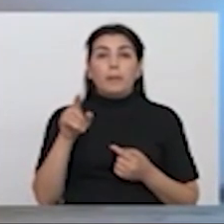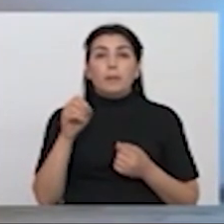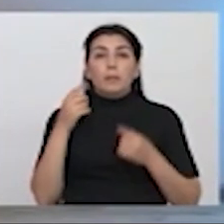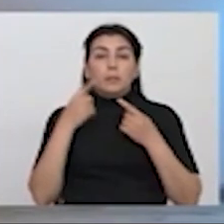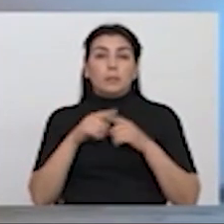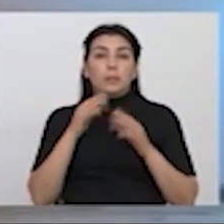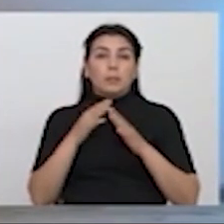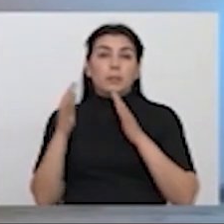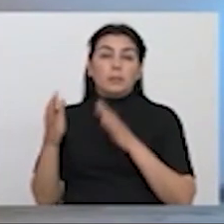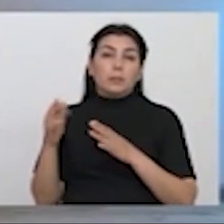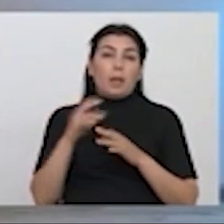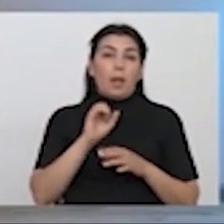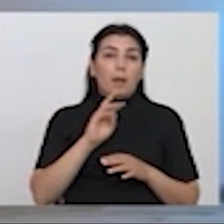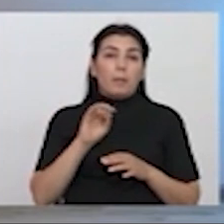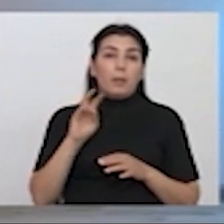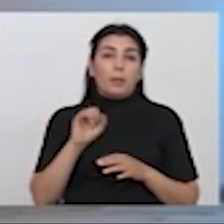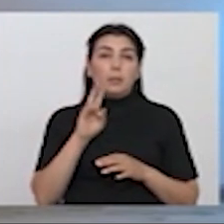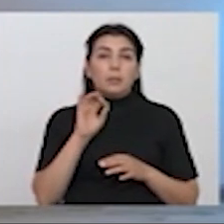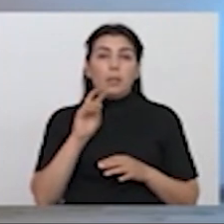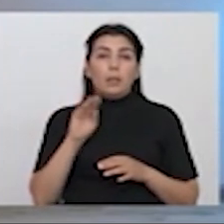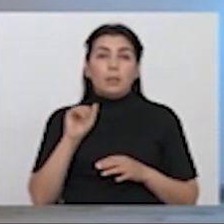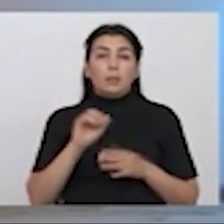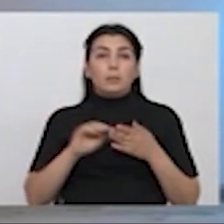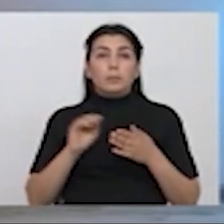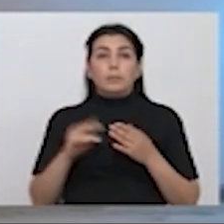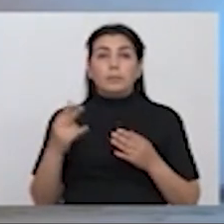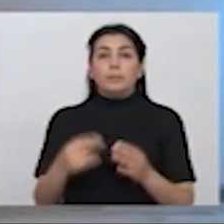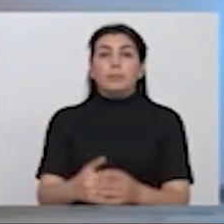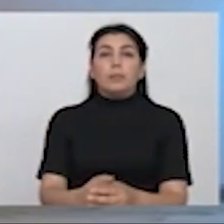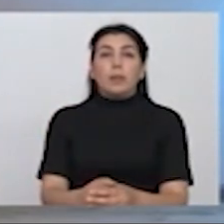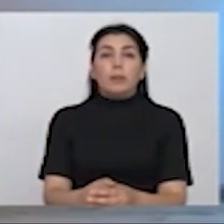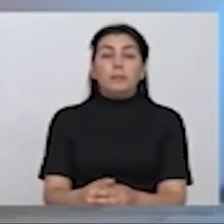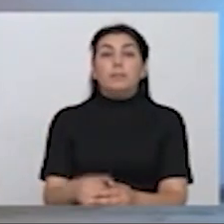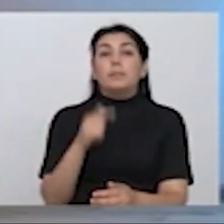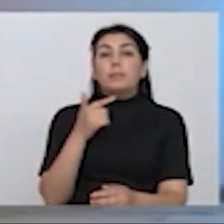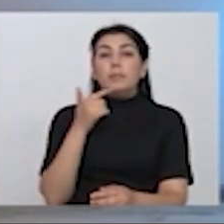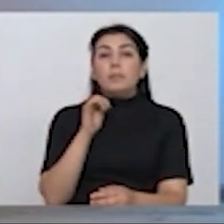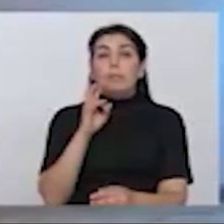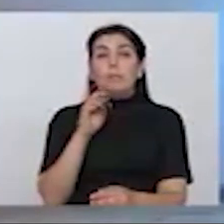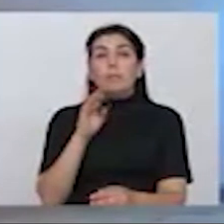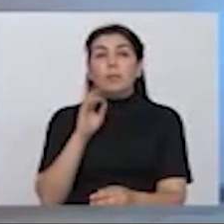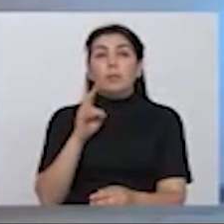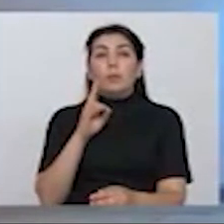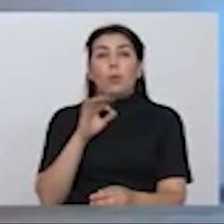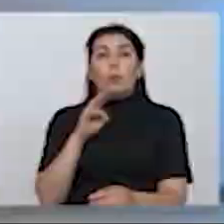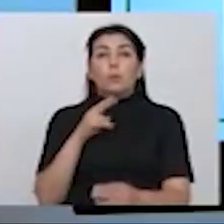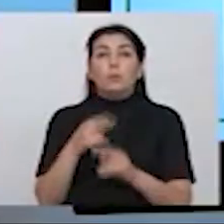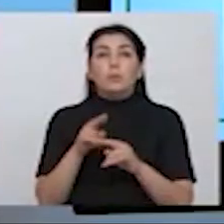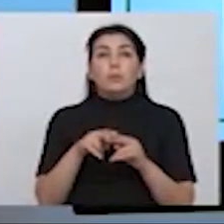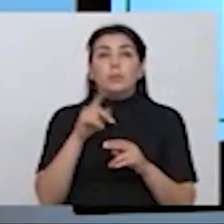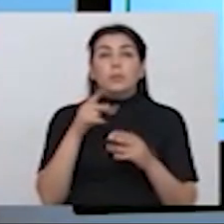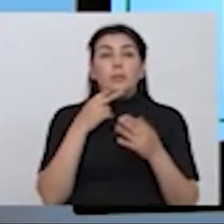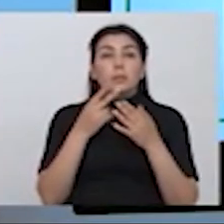ketma-ket aminokislotalar ketma-ketligini yozib olamiz. Genetik kod jadvali bo'yicha mana ASA'ni